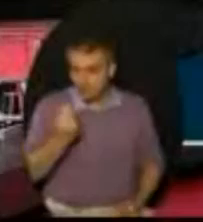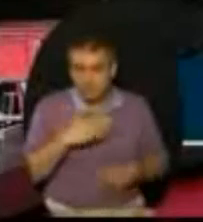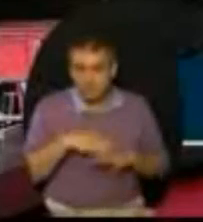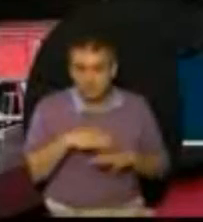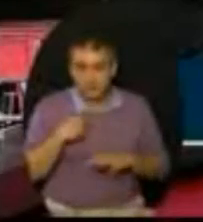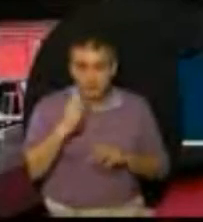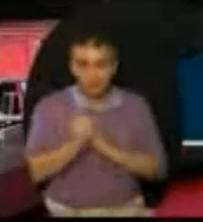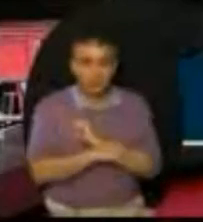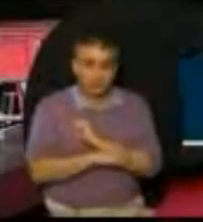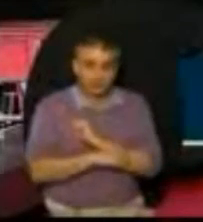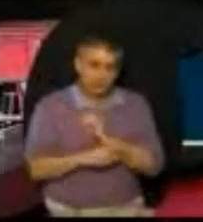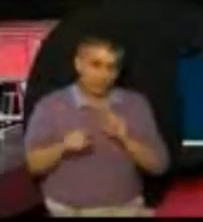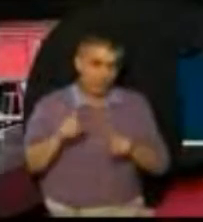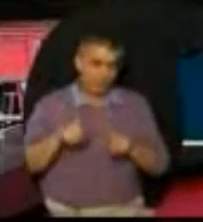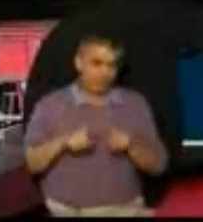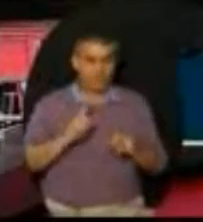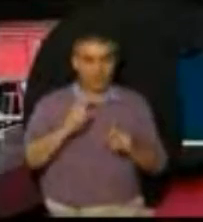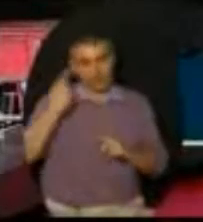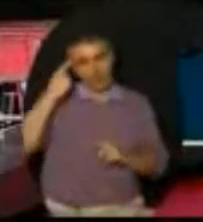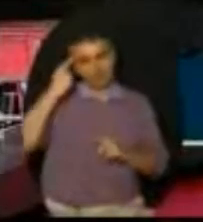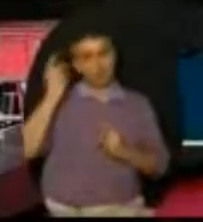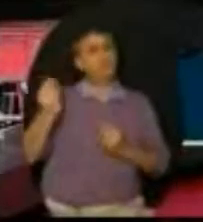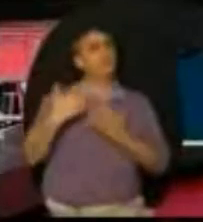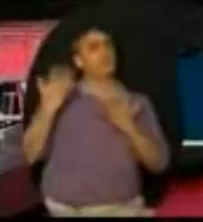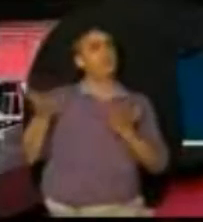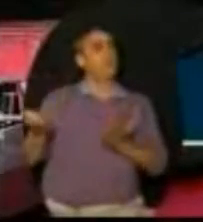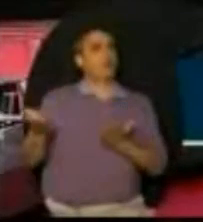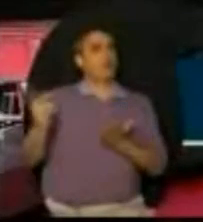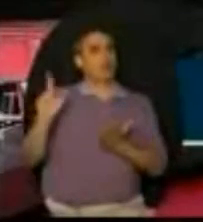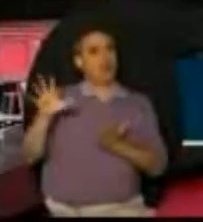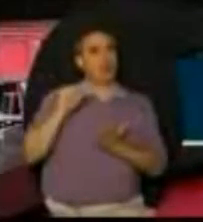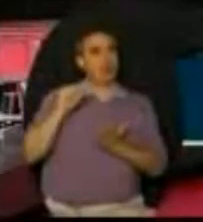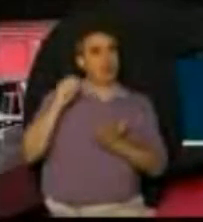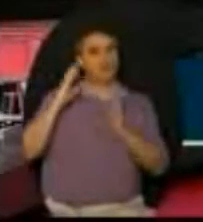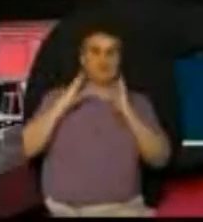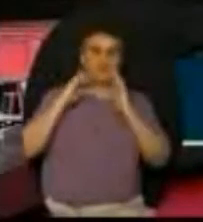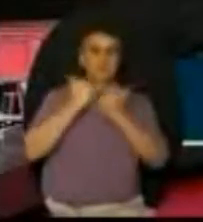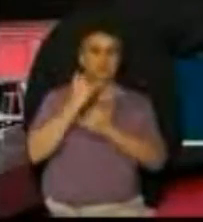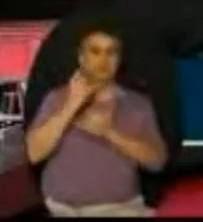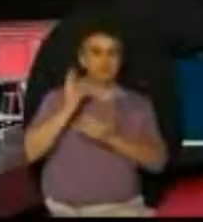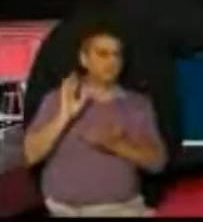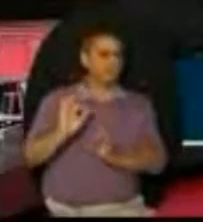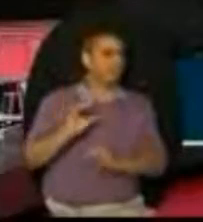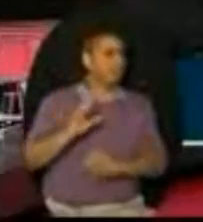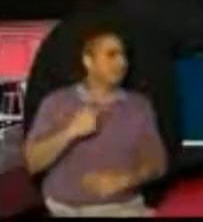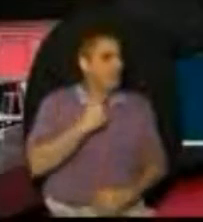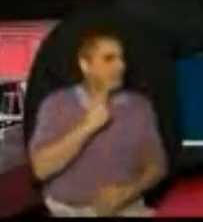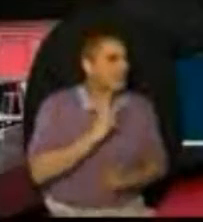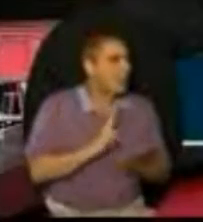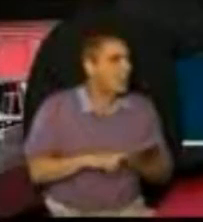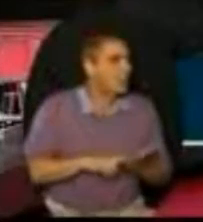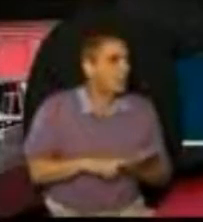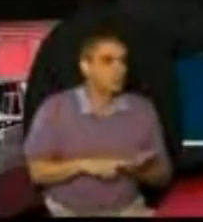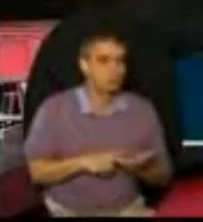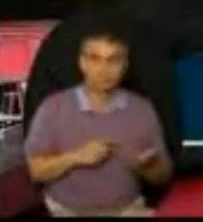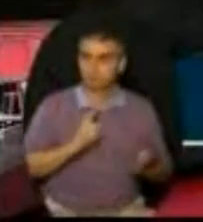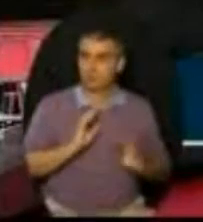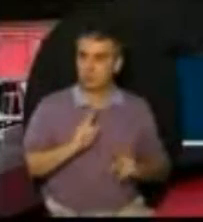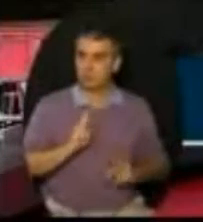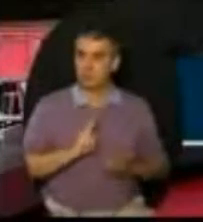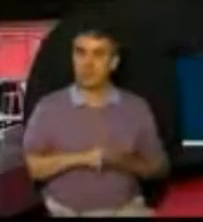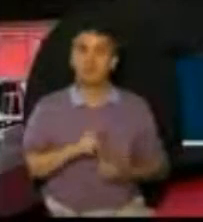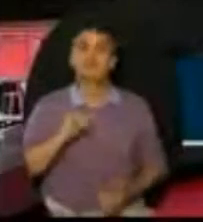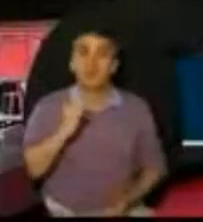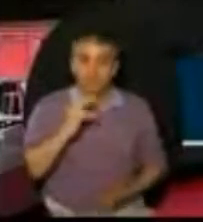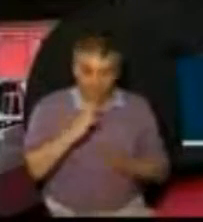כאנשי אקדמיה היא לפעמים לא להניח את המובן מאליו, okay. או לא לקחת מיתוסים כמציאות. מה מתוך מה שאמרתי לא נכון? בפירוש לא נכון. זה